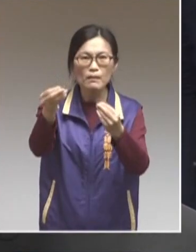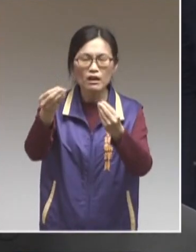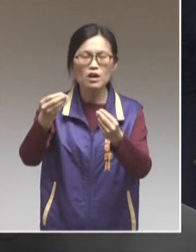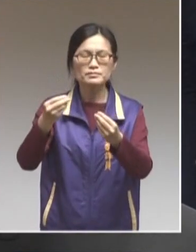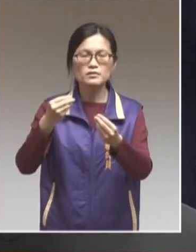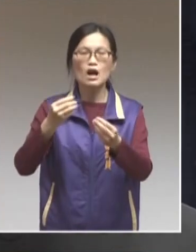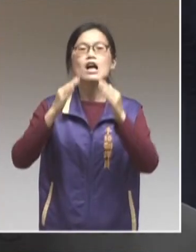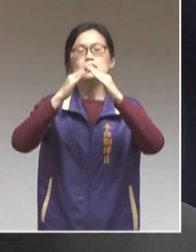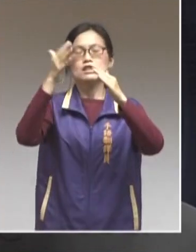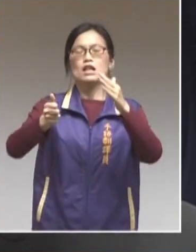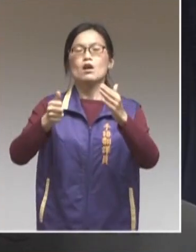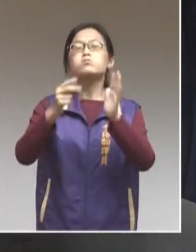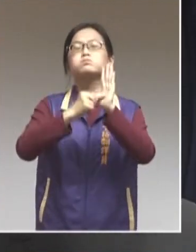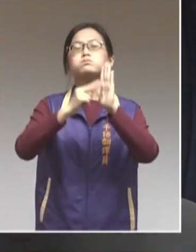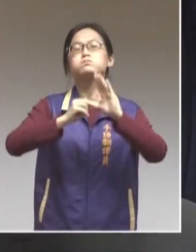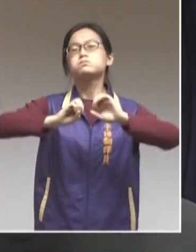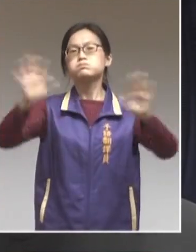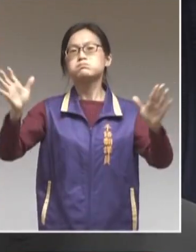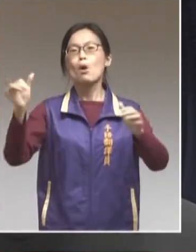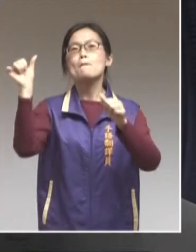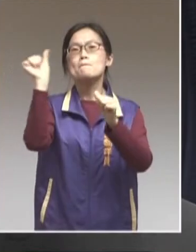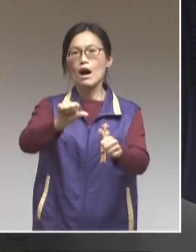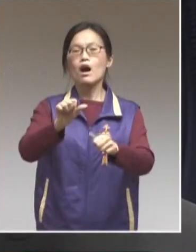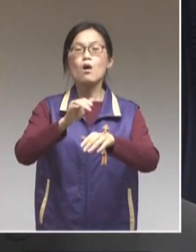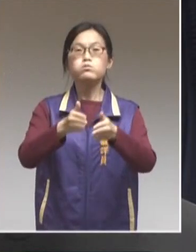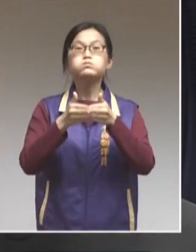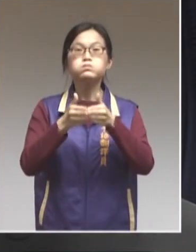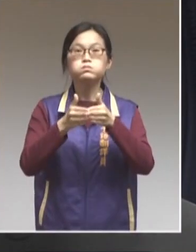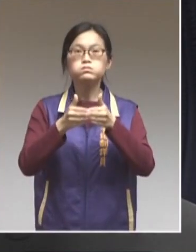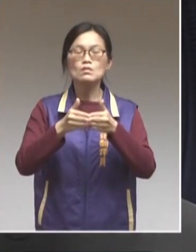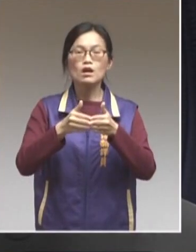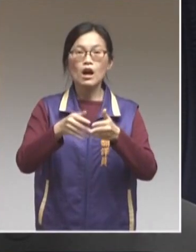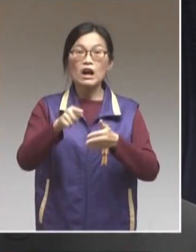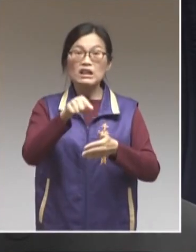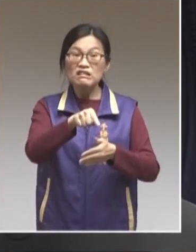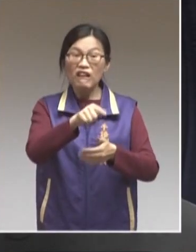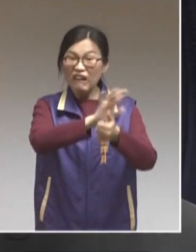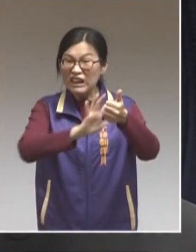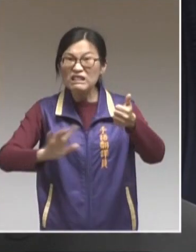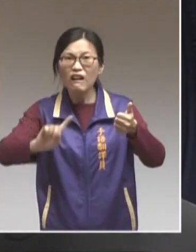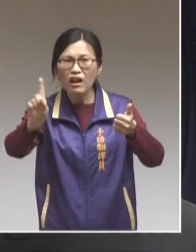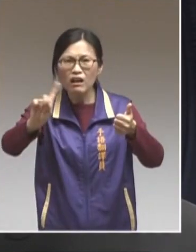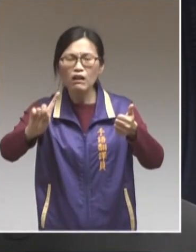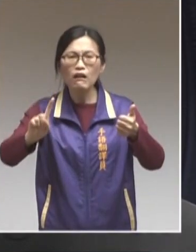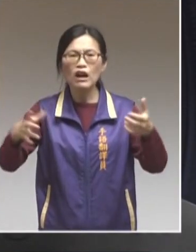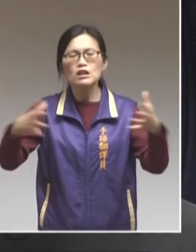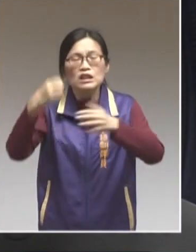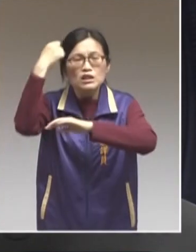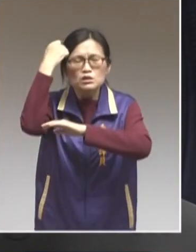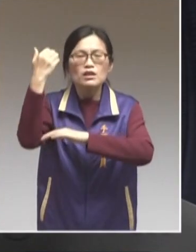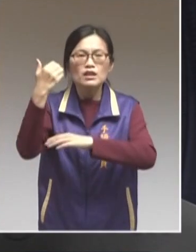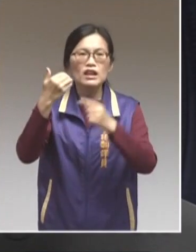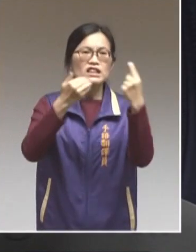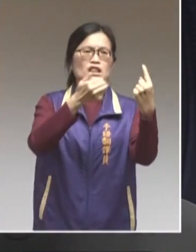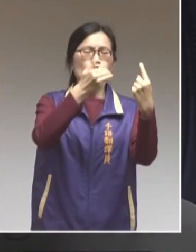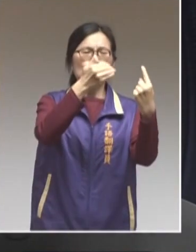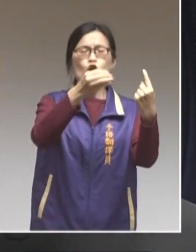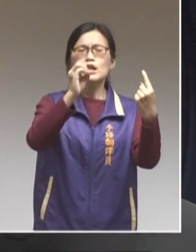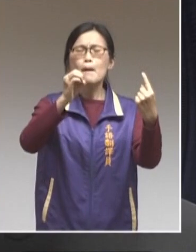治法进行处分。那因为这样子的一个状况，而导致同住家人